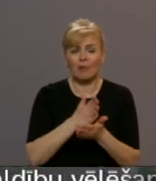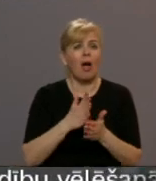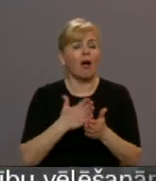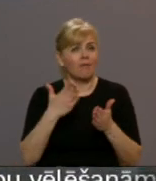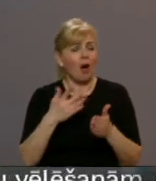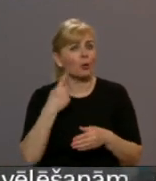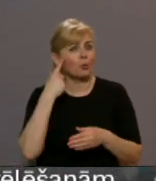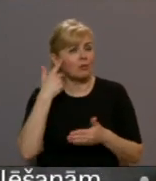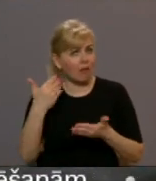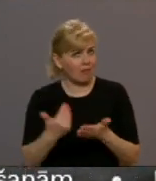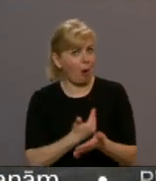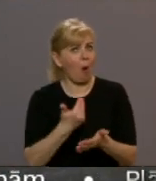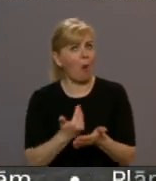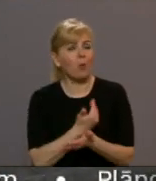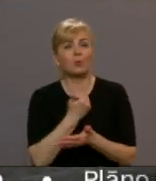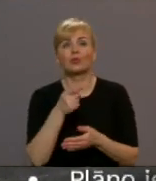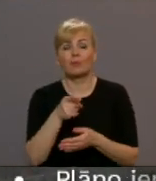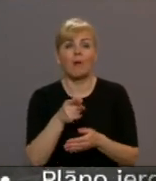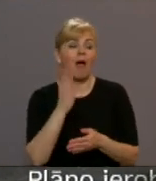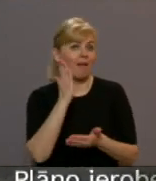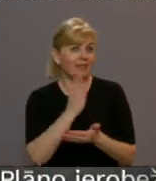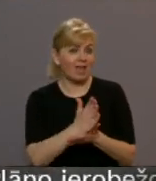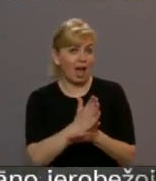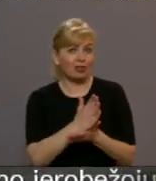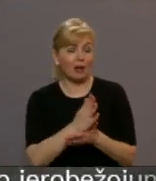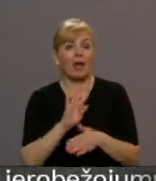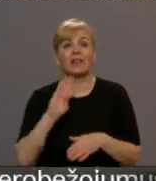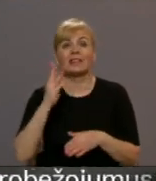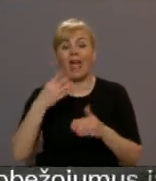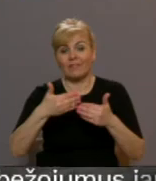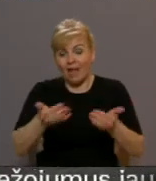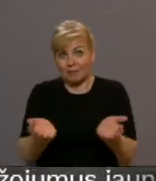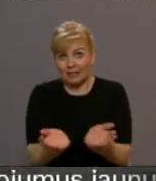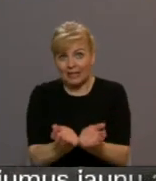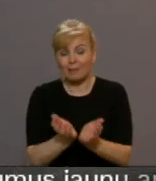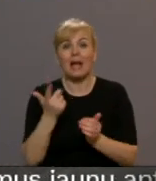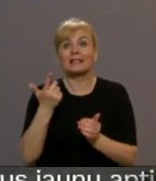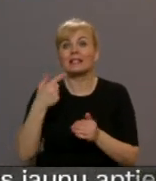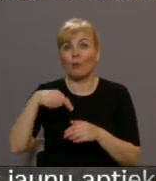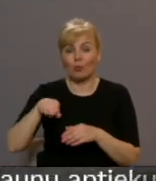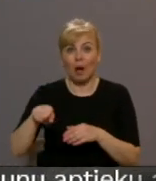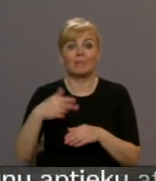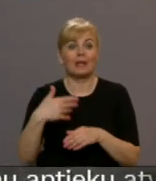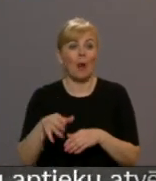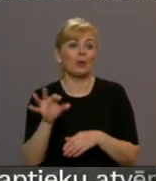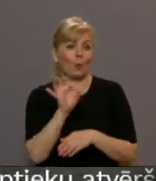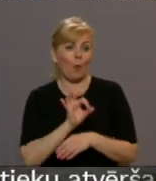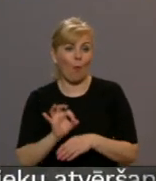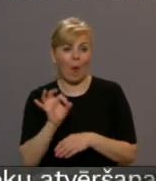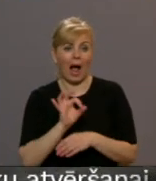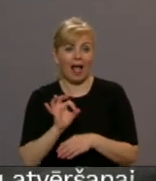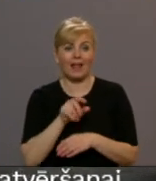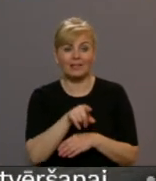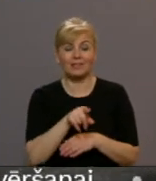daudz jaunu faktu. Šobrīd tiešraidis ir no 9 ligzdām, un 7 no tām jau ir olas.